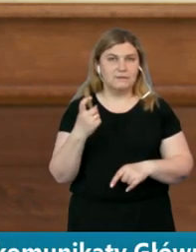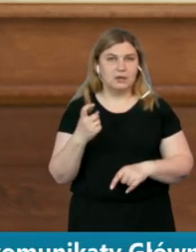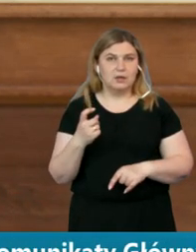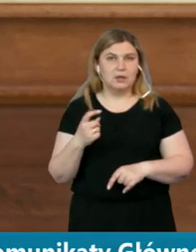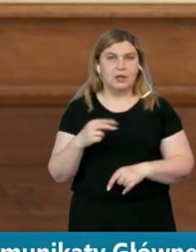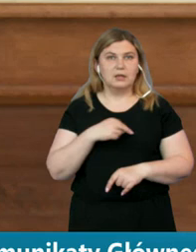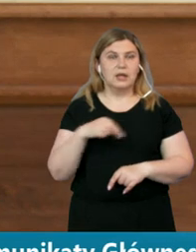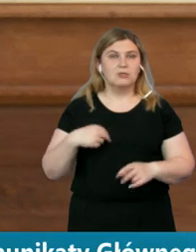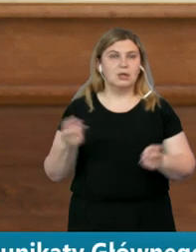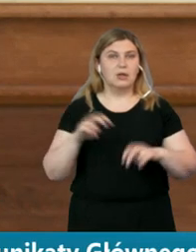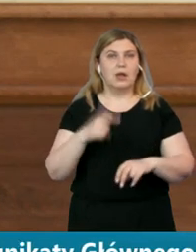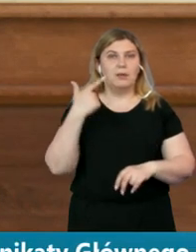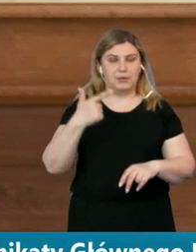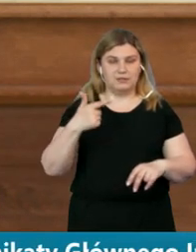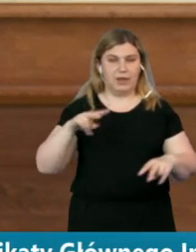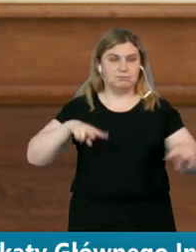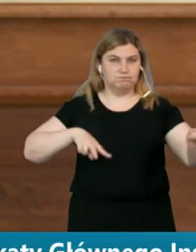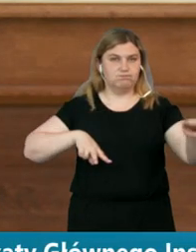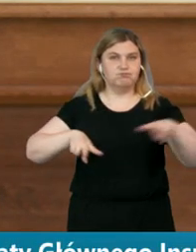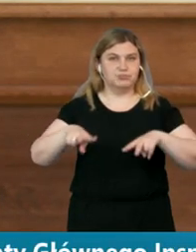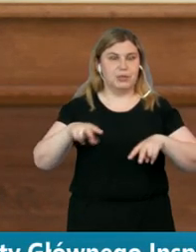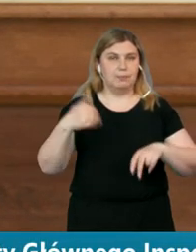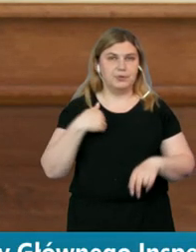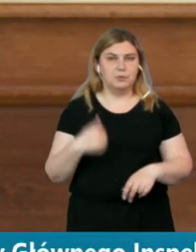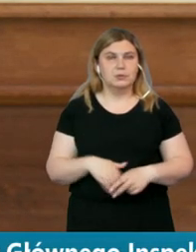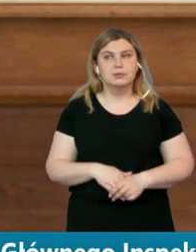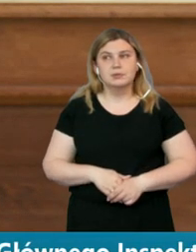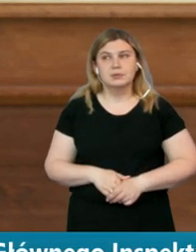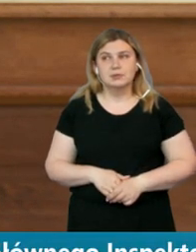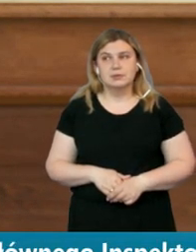nasze założenie jest, aby dwa pasy w każdym kierunku były dostępne.